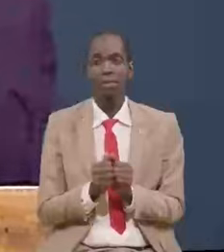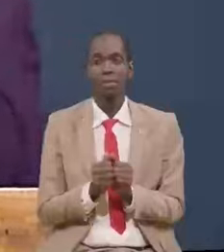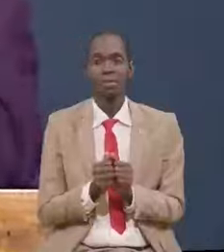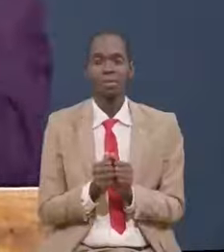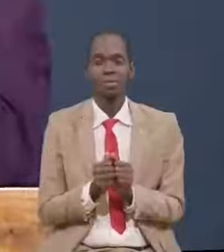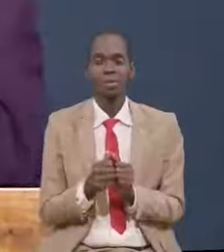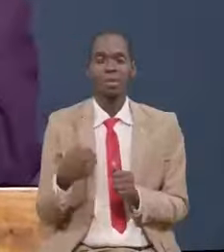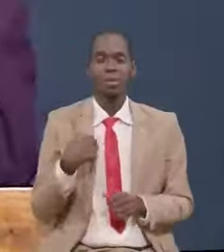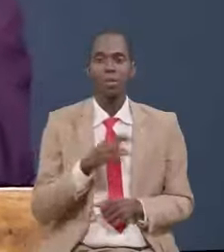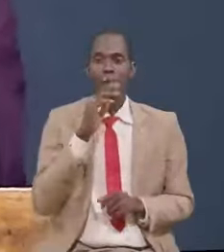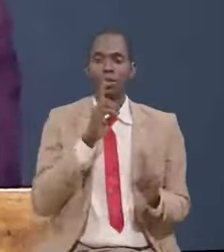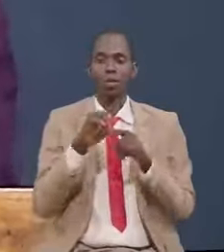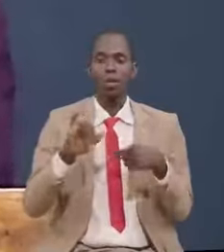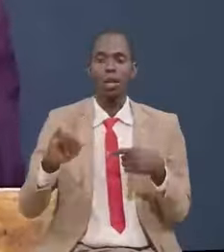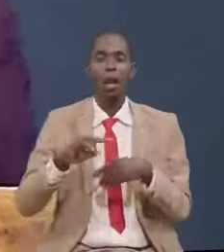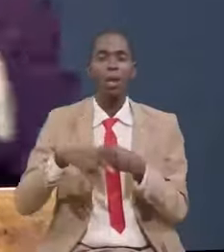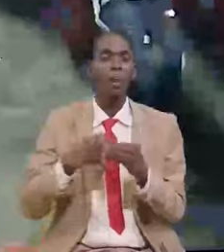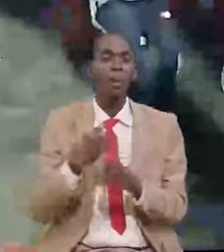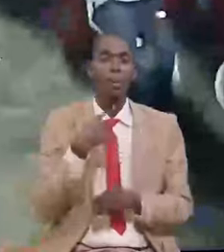nous parlerons de Christ.